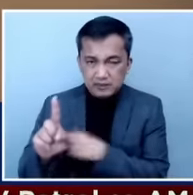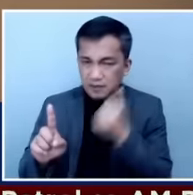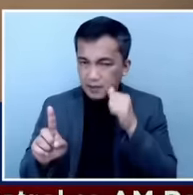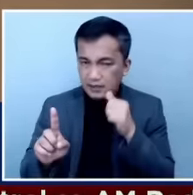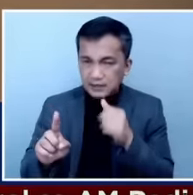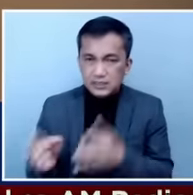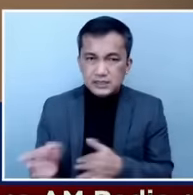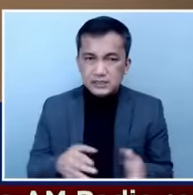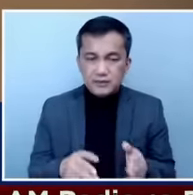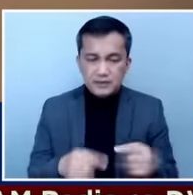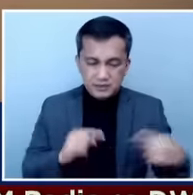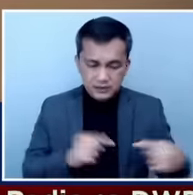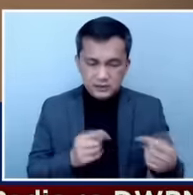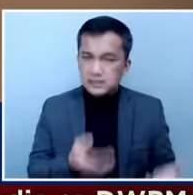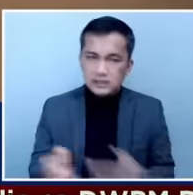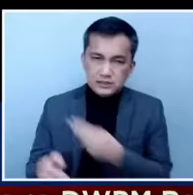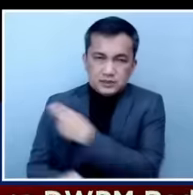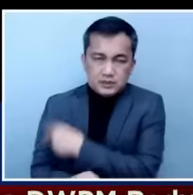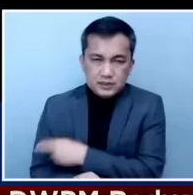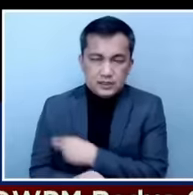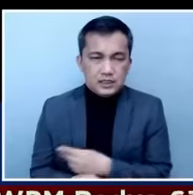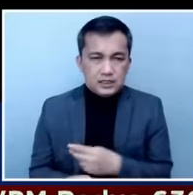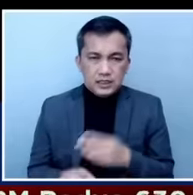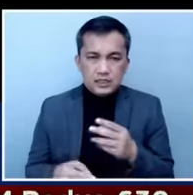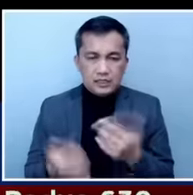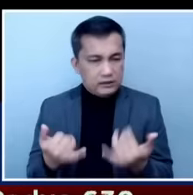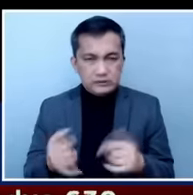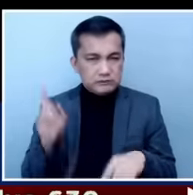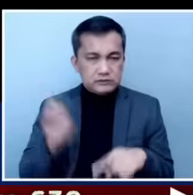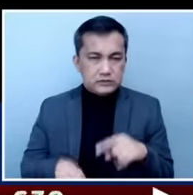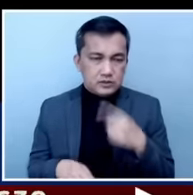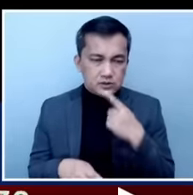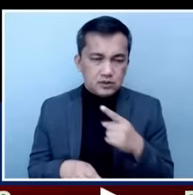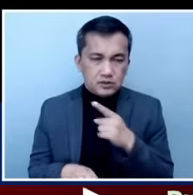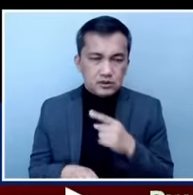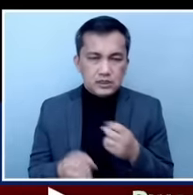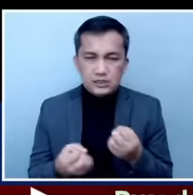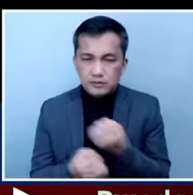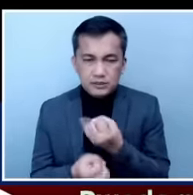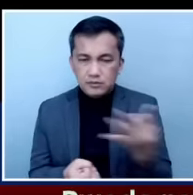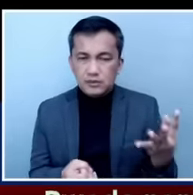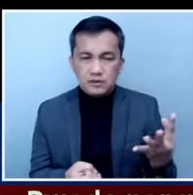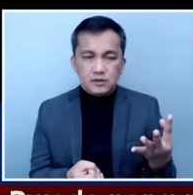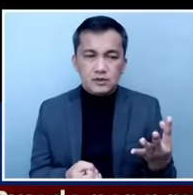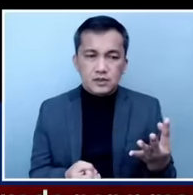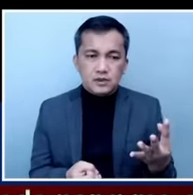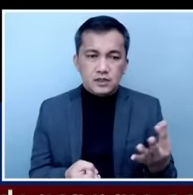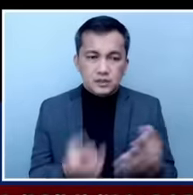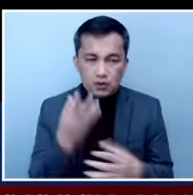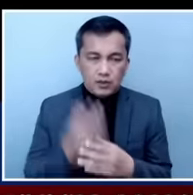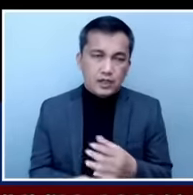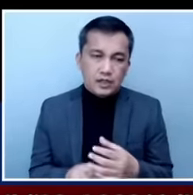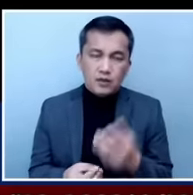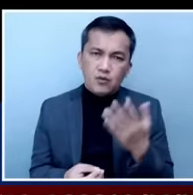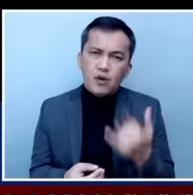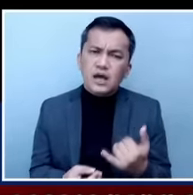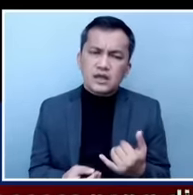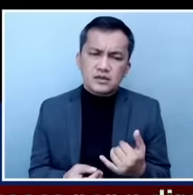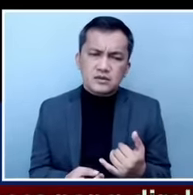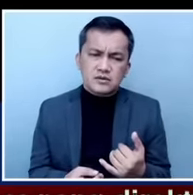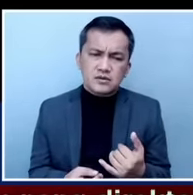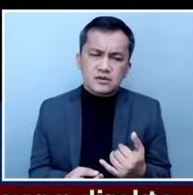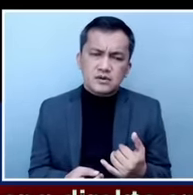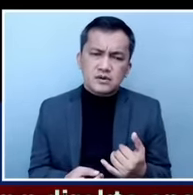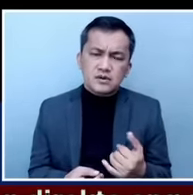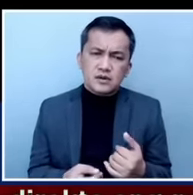na dinala sa ospital. Sa ngayon, hindi pa masabi ang tunay na dami ng mga taong nawawala dahil mga